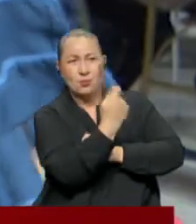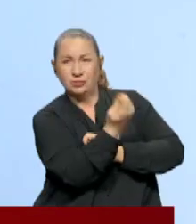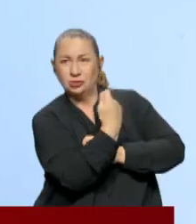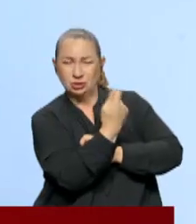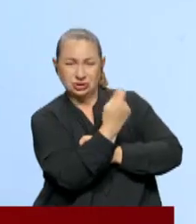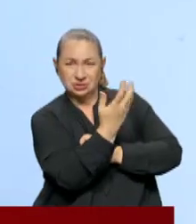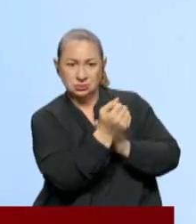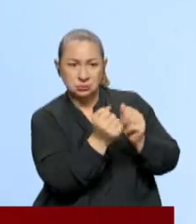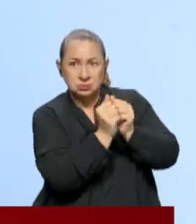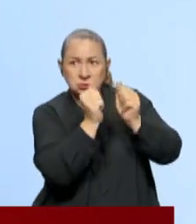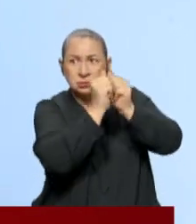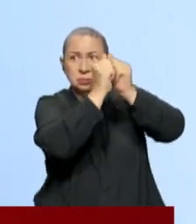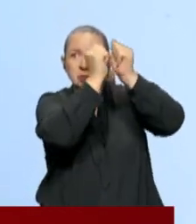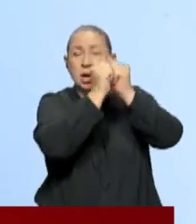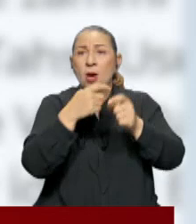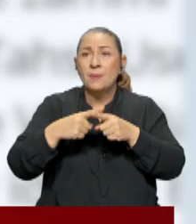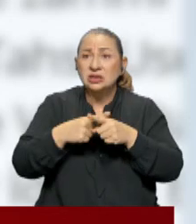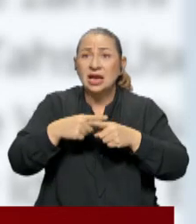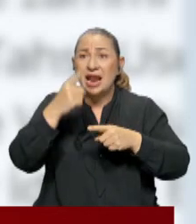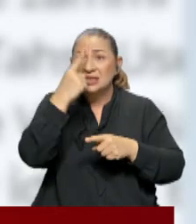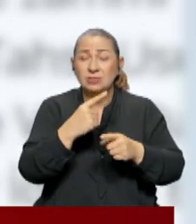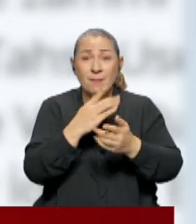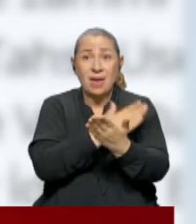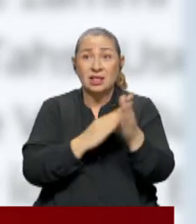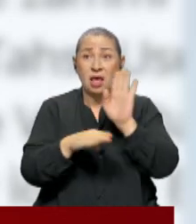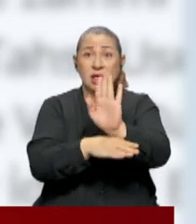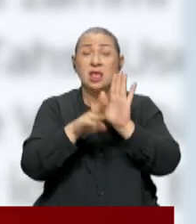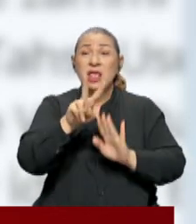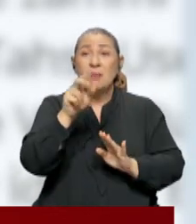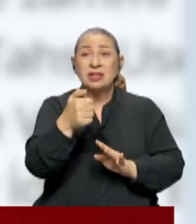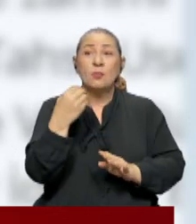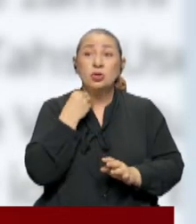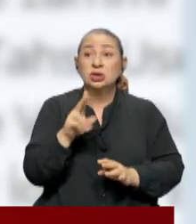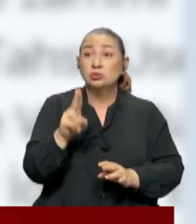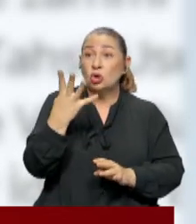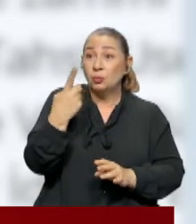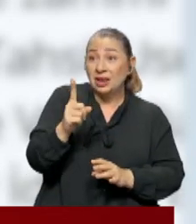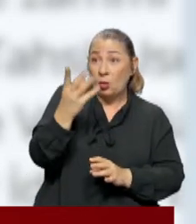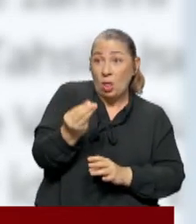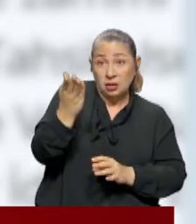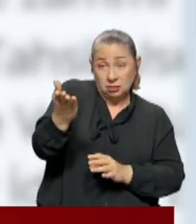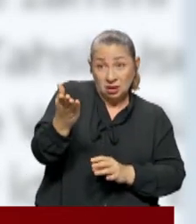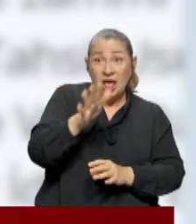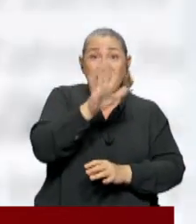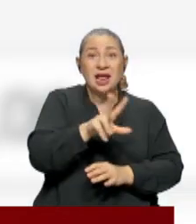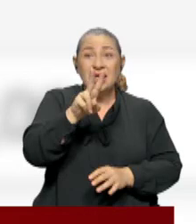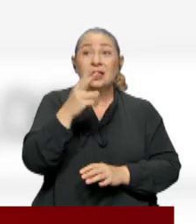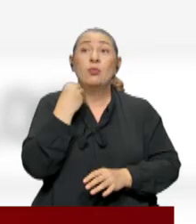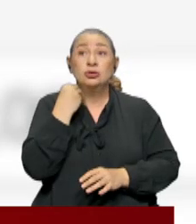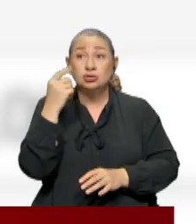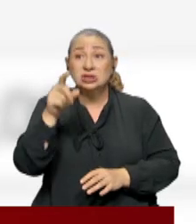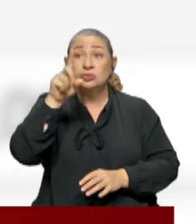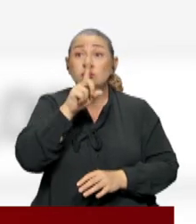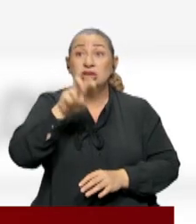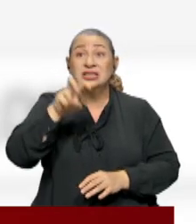borçlarının katladıkça katlandığı paylaştıkları resmi belgelerde 26.000 liralık borcu 74.000 yükselen de var 57 bin liralık